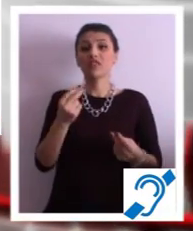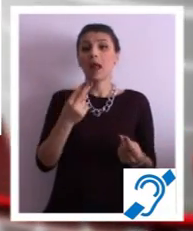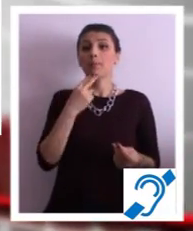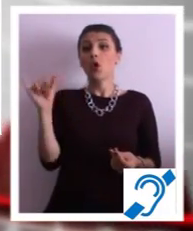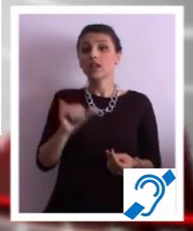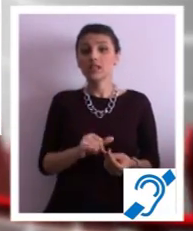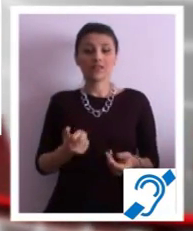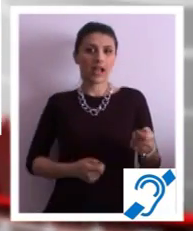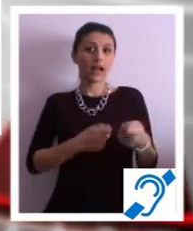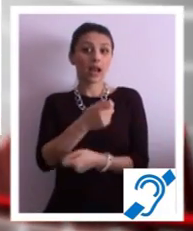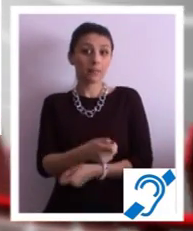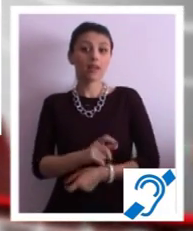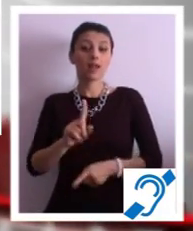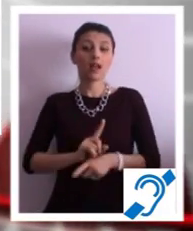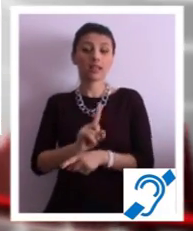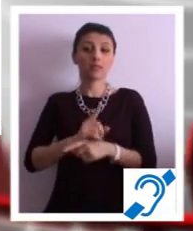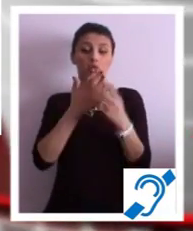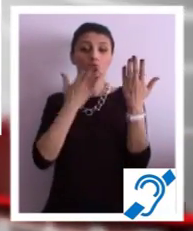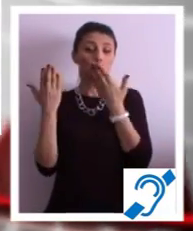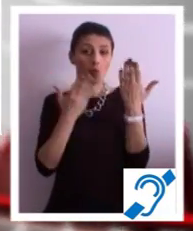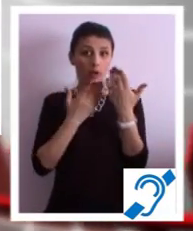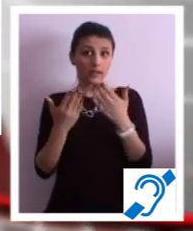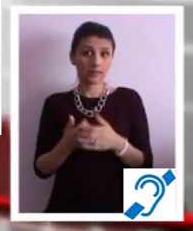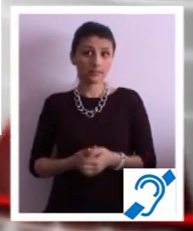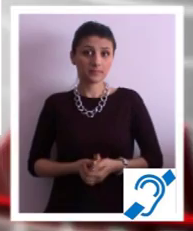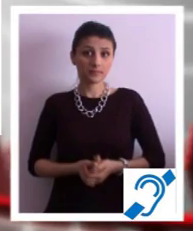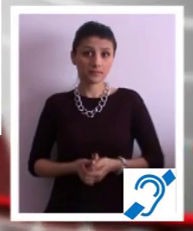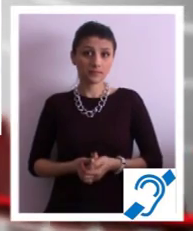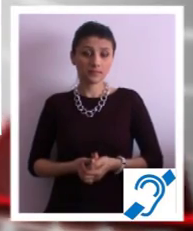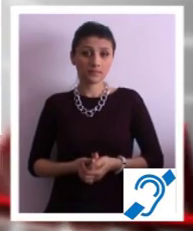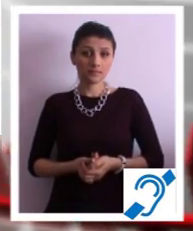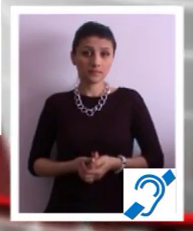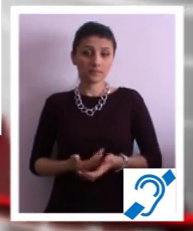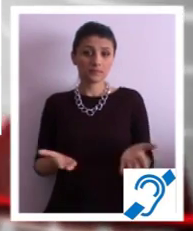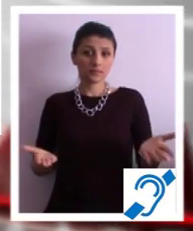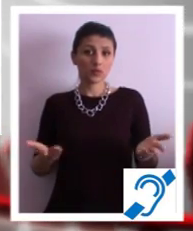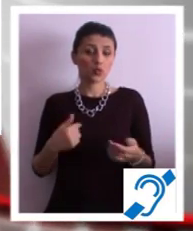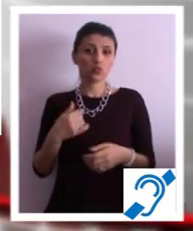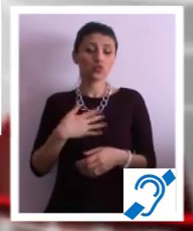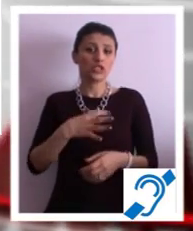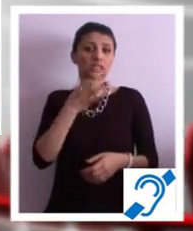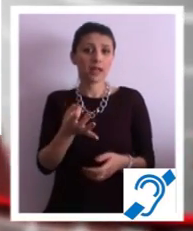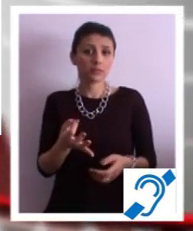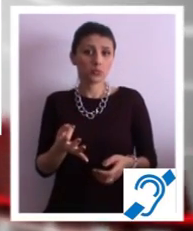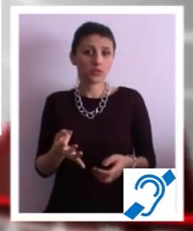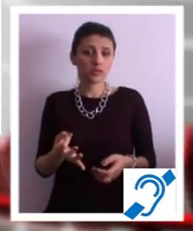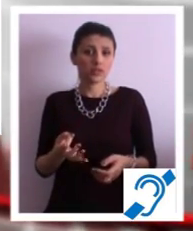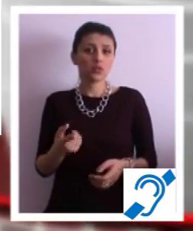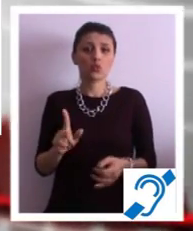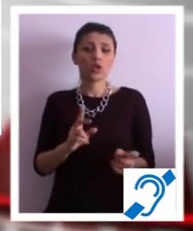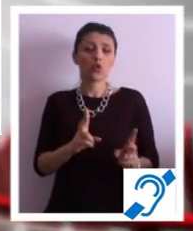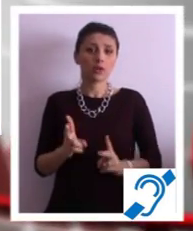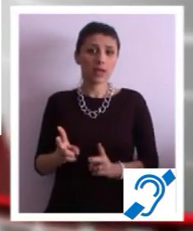poliție, de la, dacă era în timpul școlii, era cu totul și totul altceva, vă dați seama. Nu, nu mi se pare